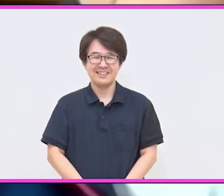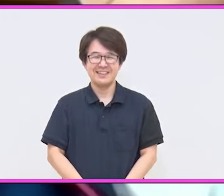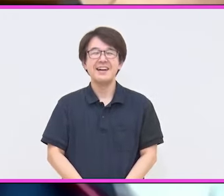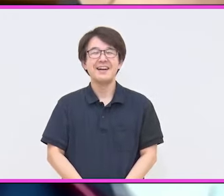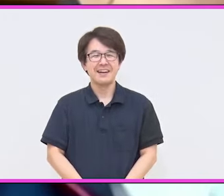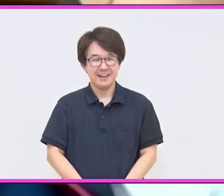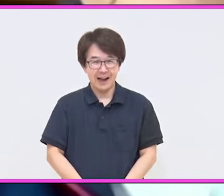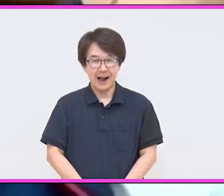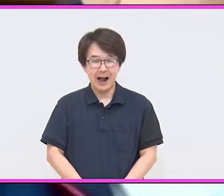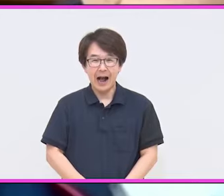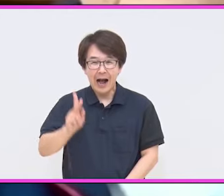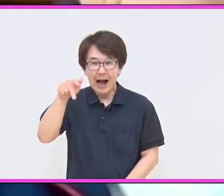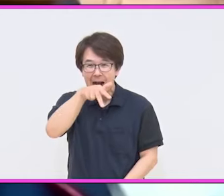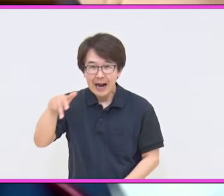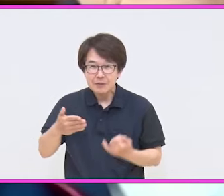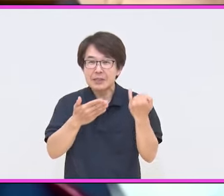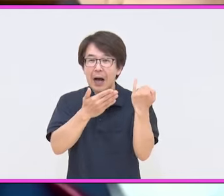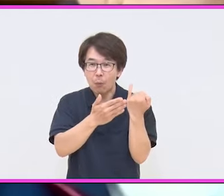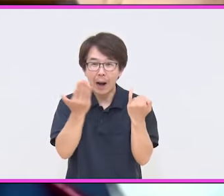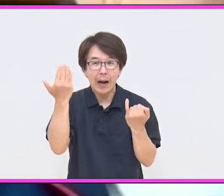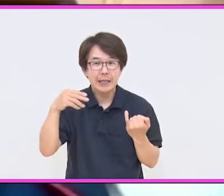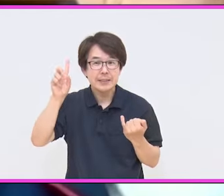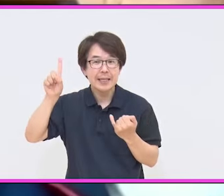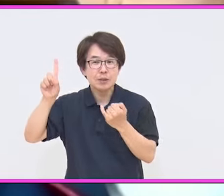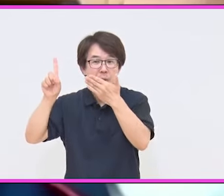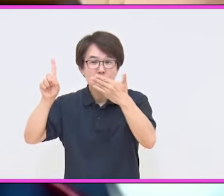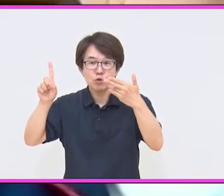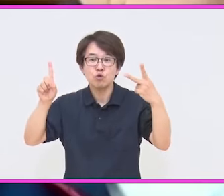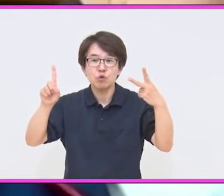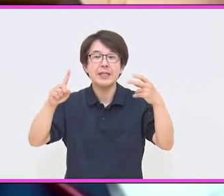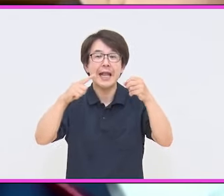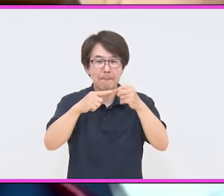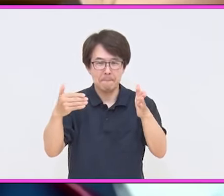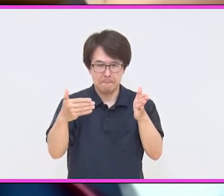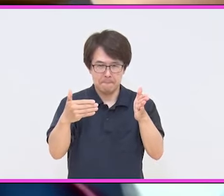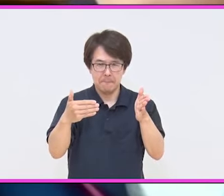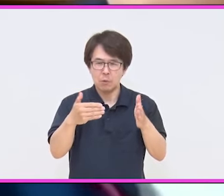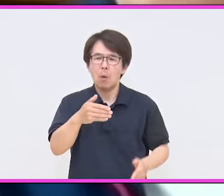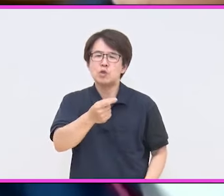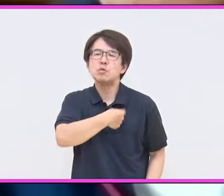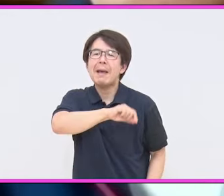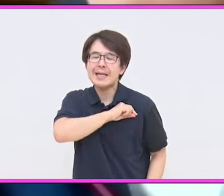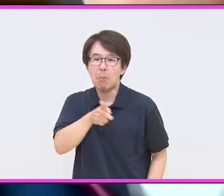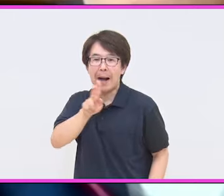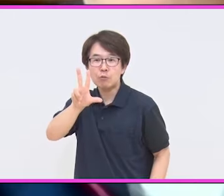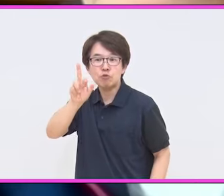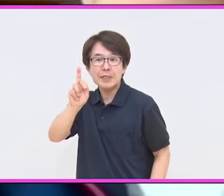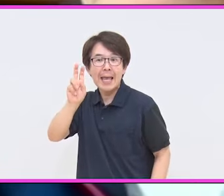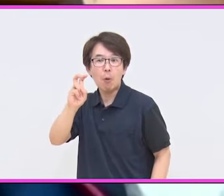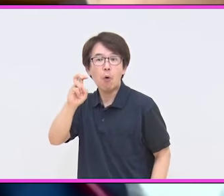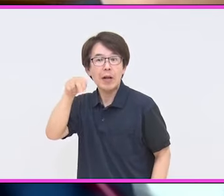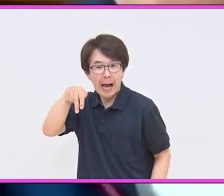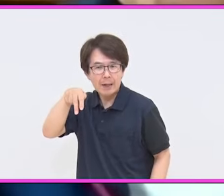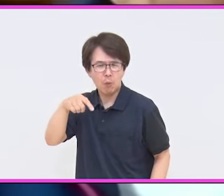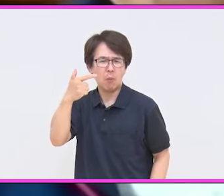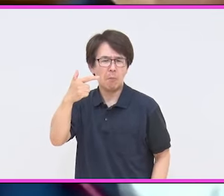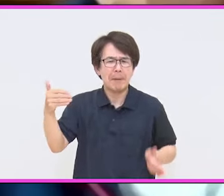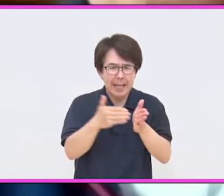でカズさんは92年のバルセロナまで6回のパラリンピックに出場されているんですけども、引退してから